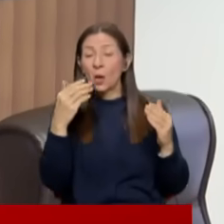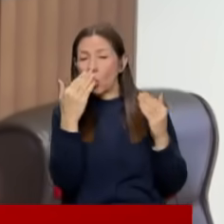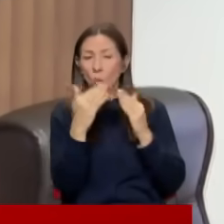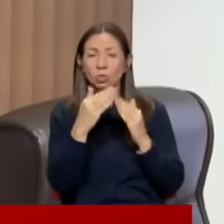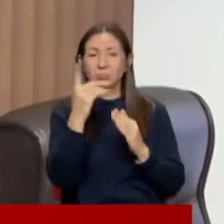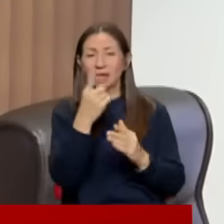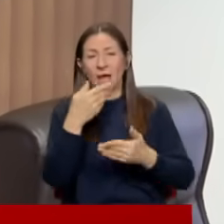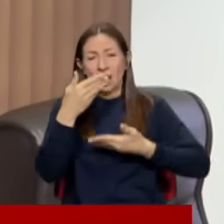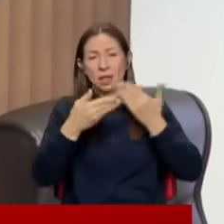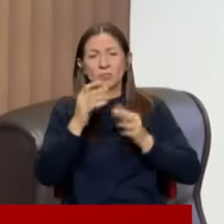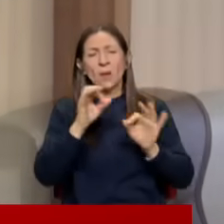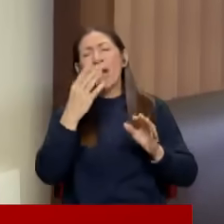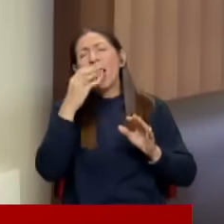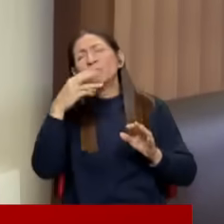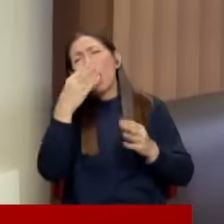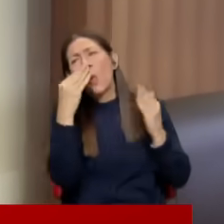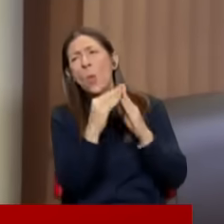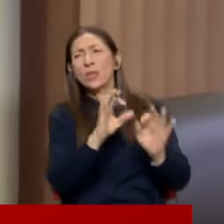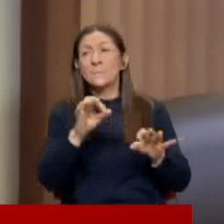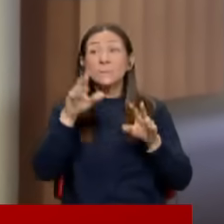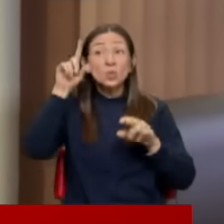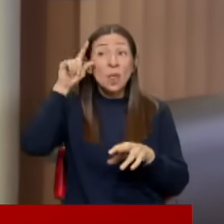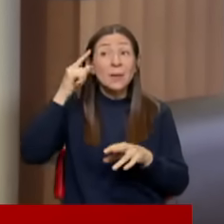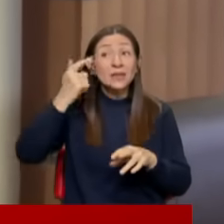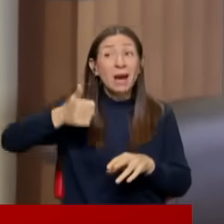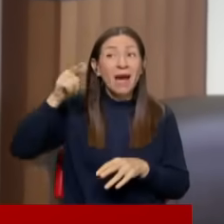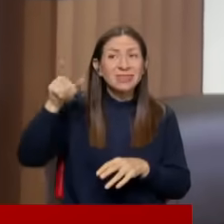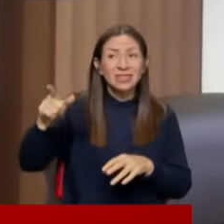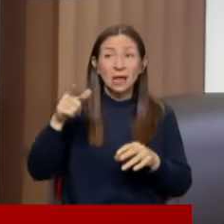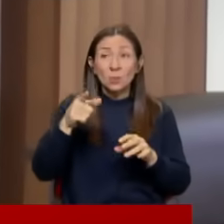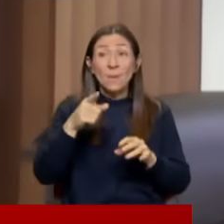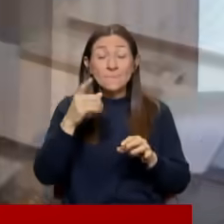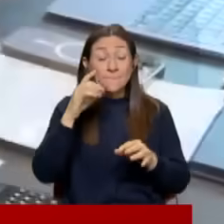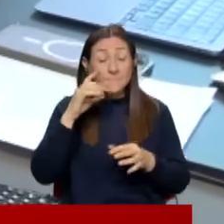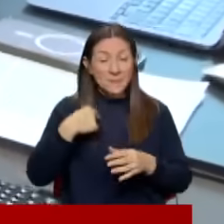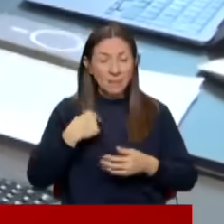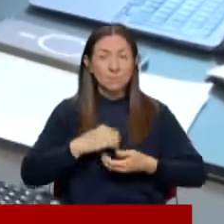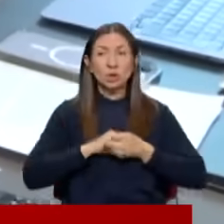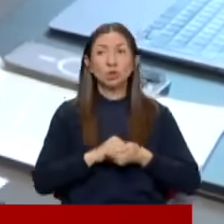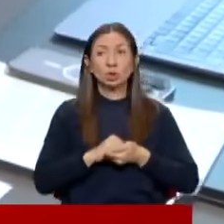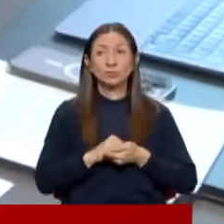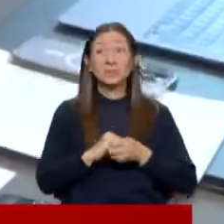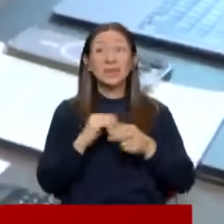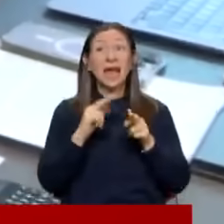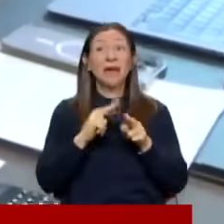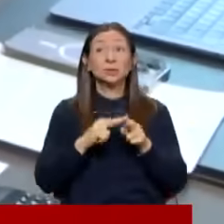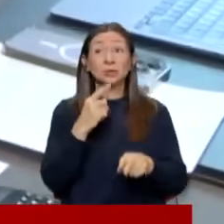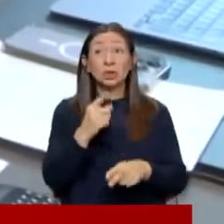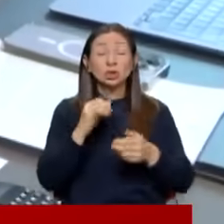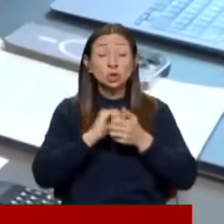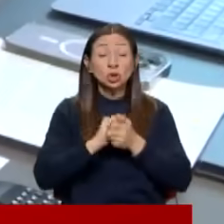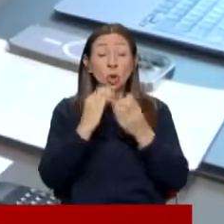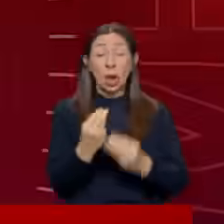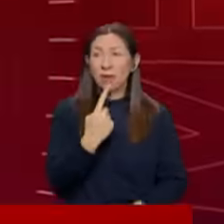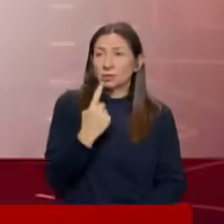oluyoruz biz. Bu tam bir Erdoğan klasiği. Mitsotakis'e bakın buradaki ifade my friend diyor. Dostum Kriakos diyerek dost